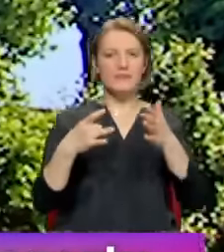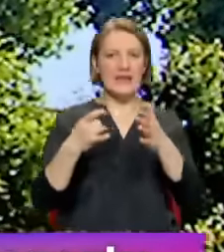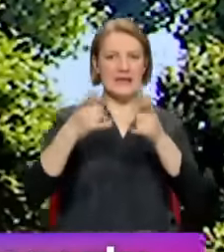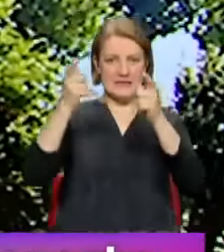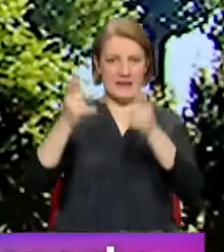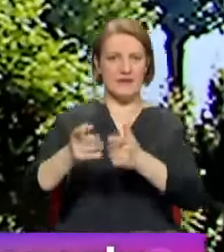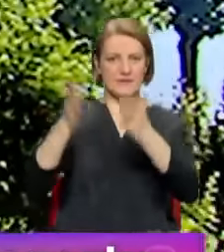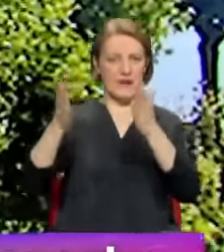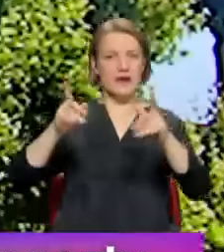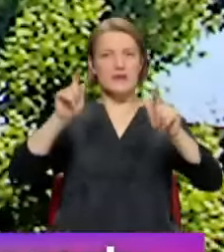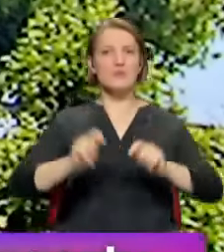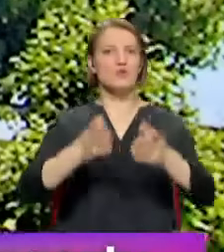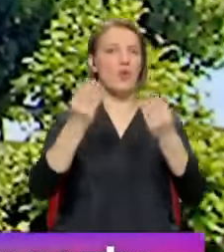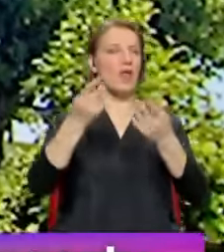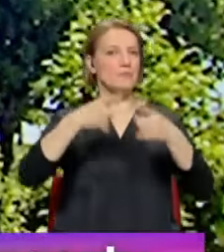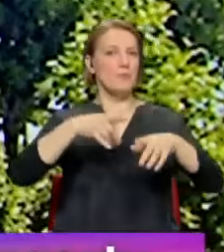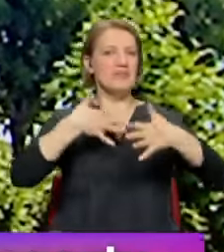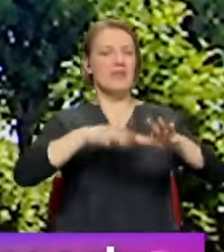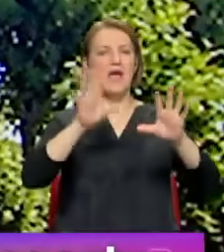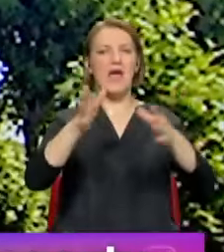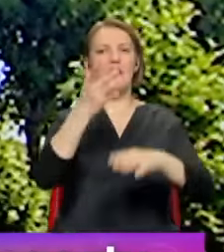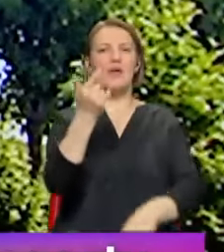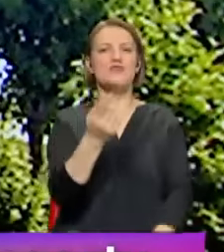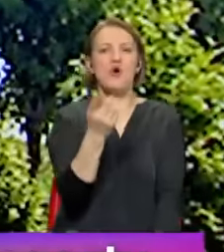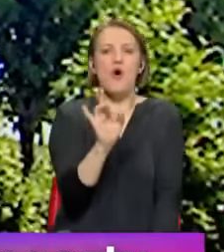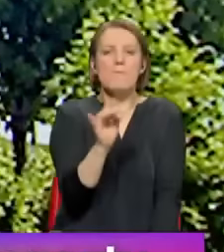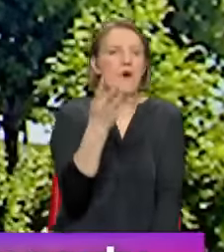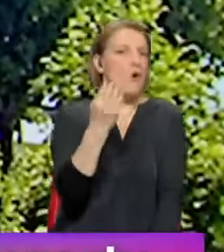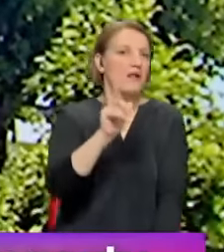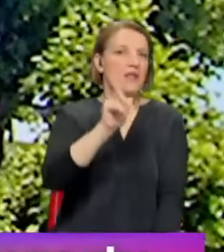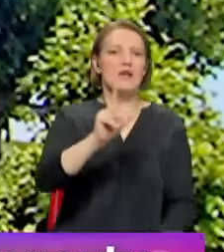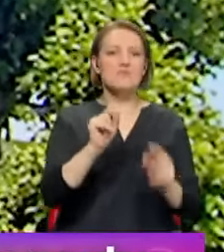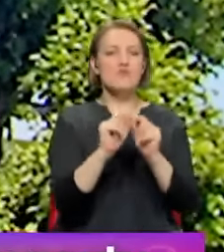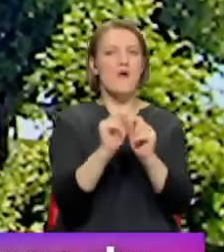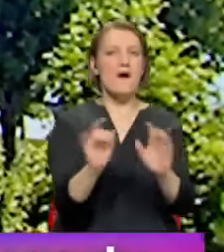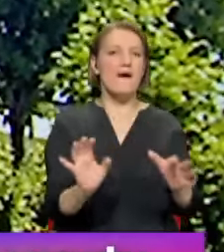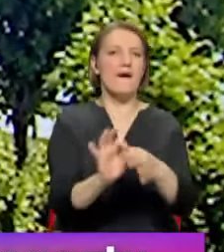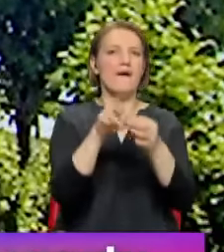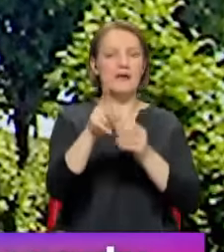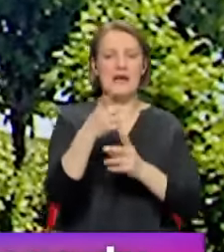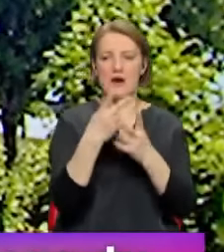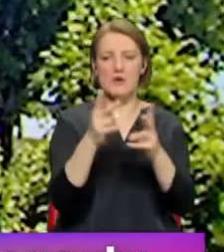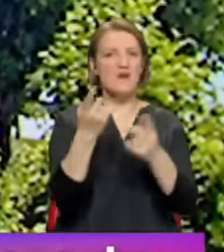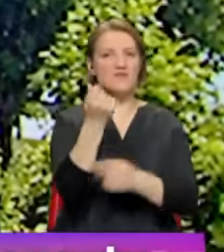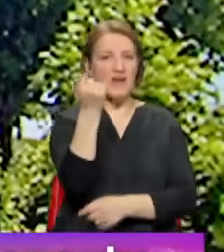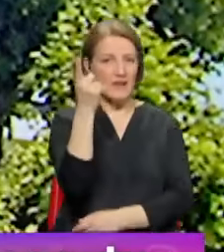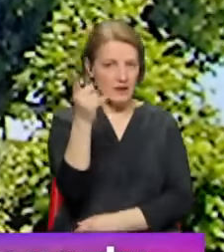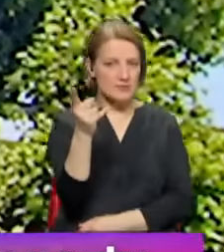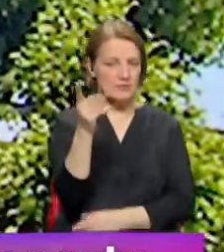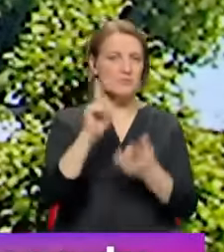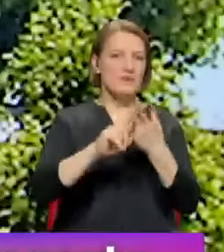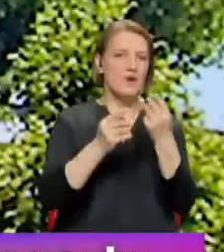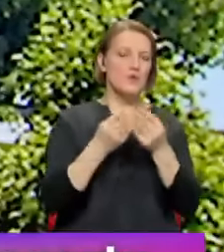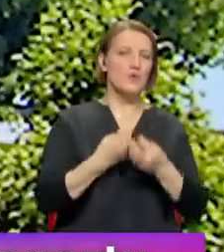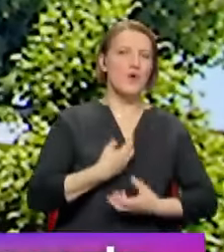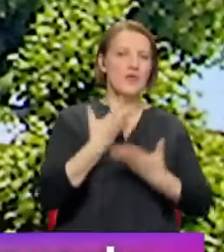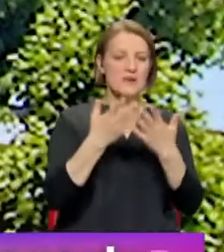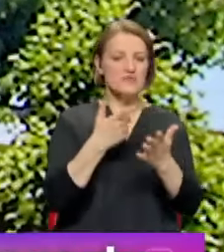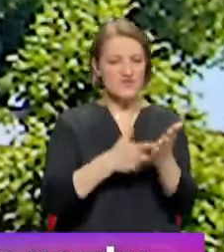Tekirdağ'da gerçekleşecek bu miting. En az 15 lira olması gerekiyor buğdayla ilgili açıklanan rakamlar ve